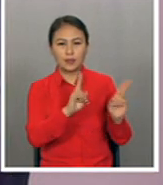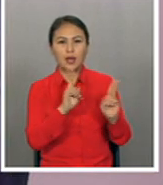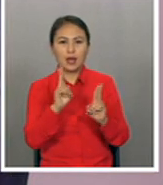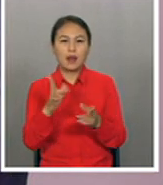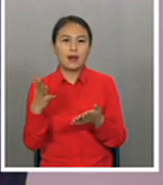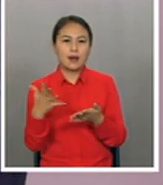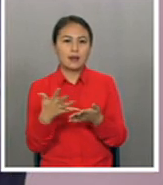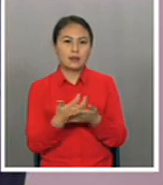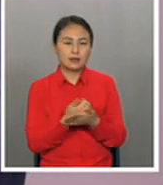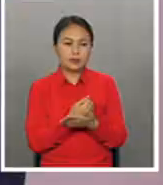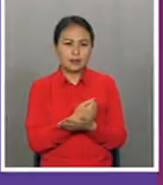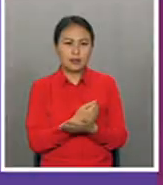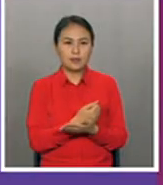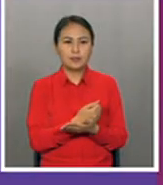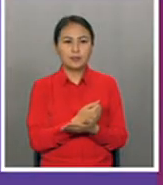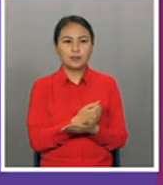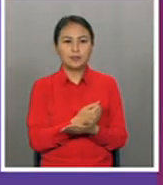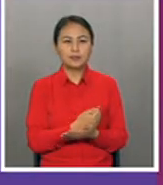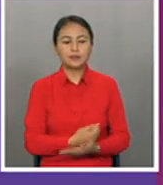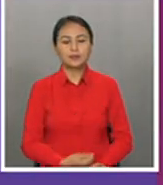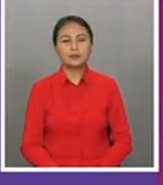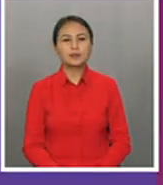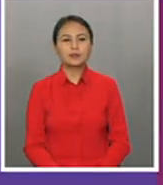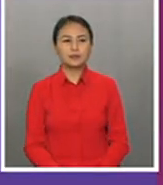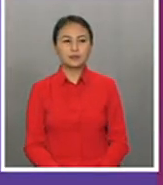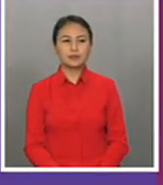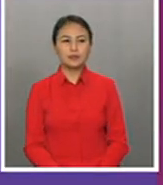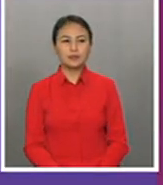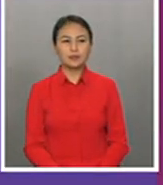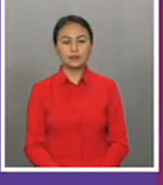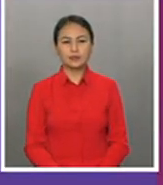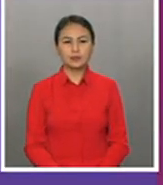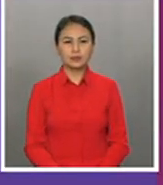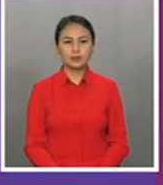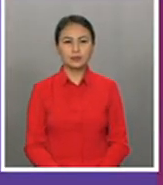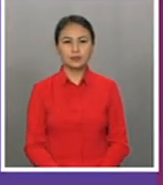анықтап, өрнектердің мәнін тауып көріңдер.